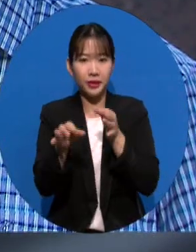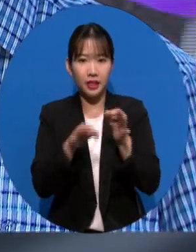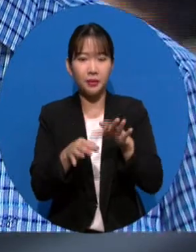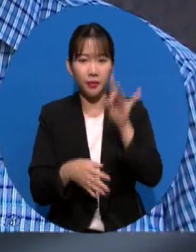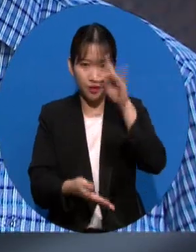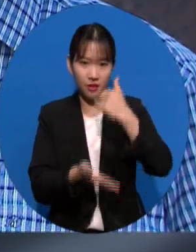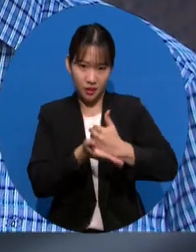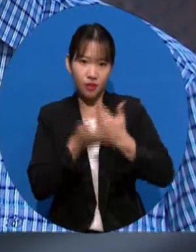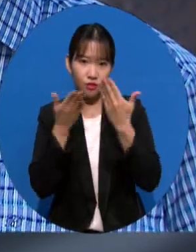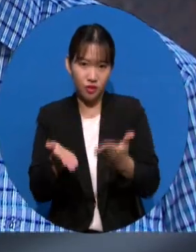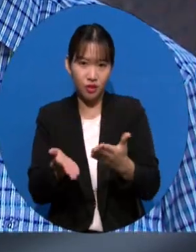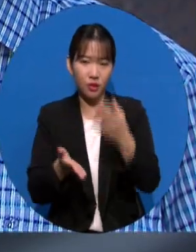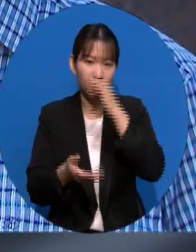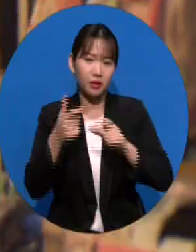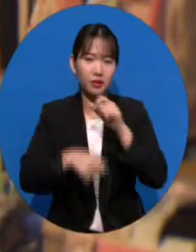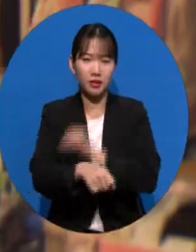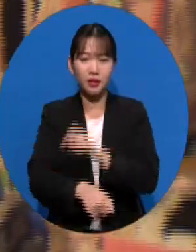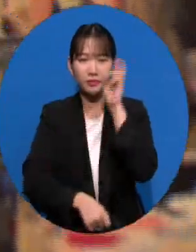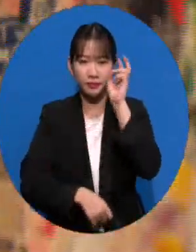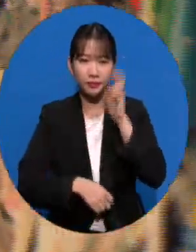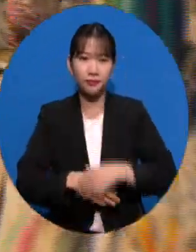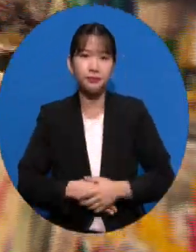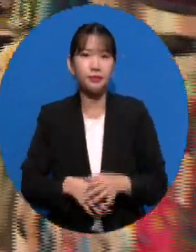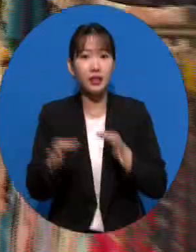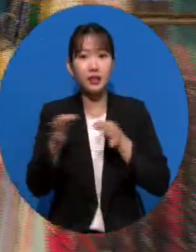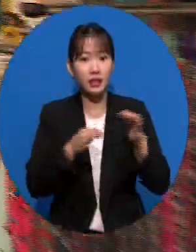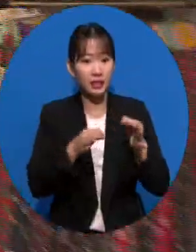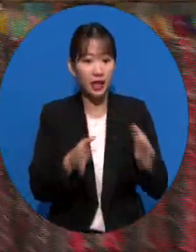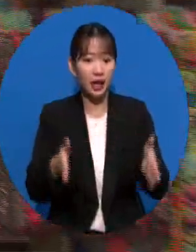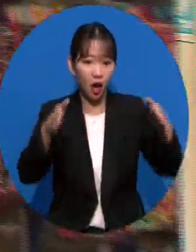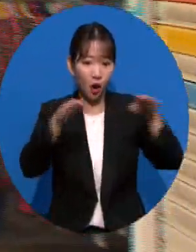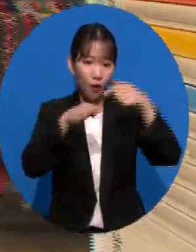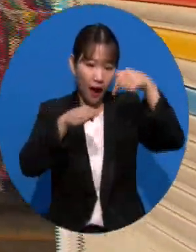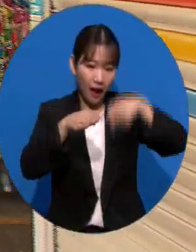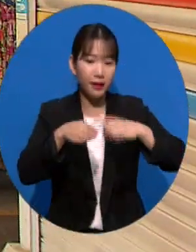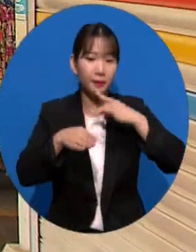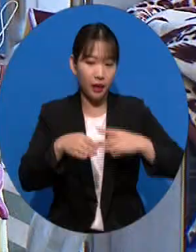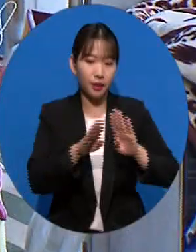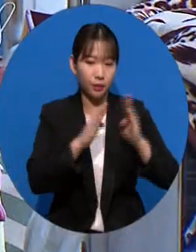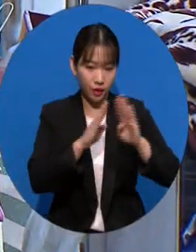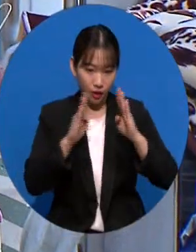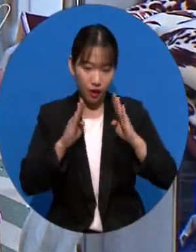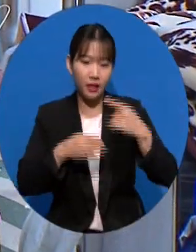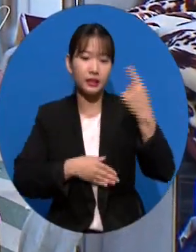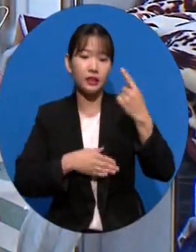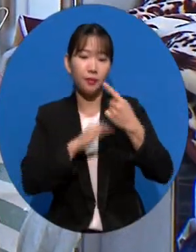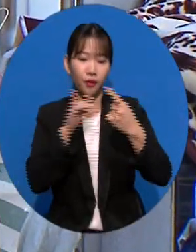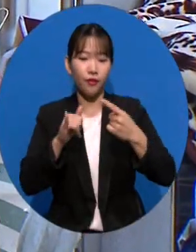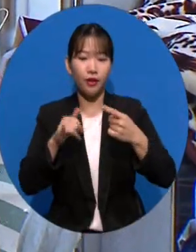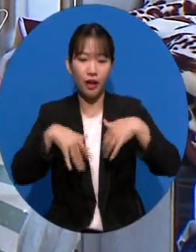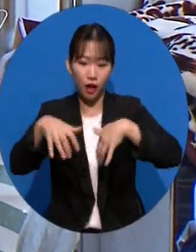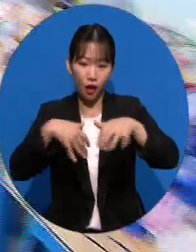것이 효과를 극대화할 수 있어서. 시장 상가 건물 점포들만 문을 열었을 뿐 천여 명의 노점